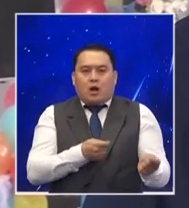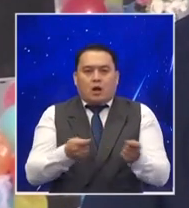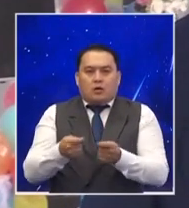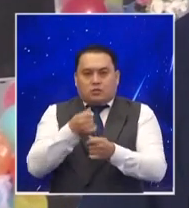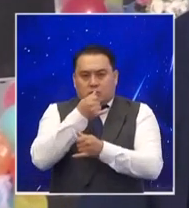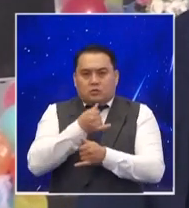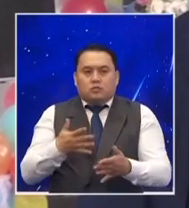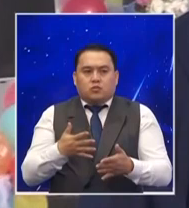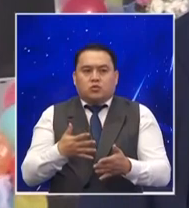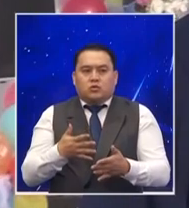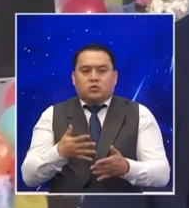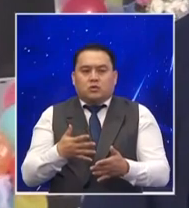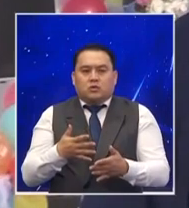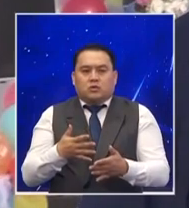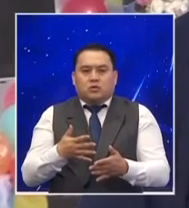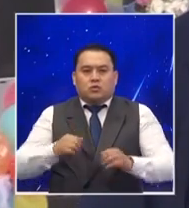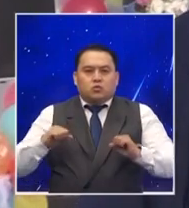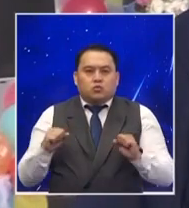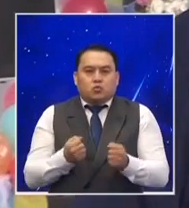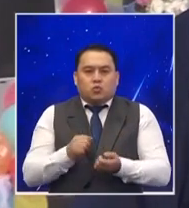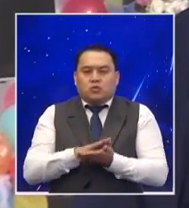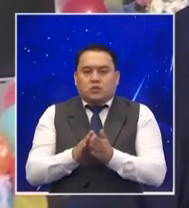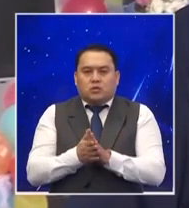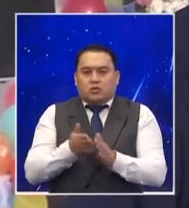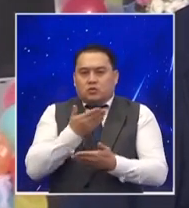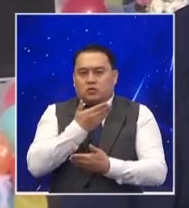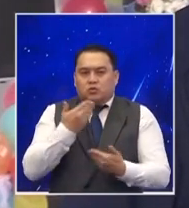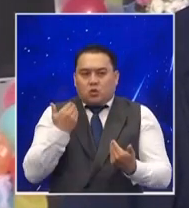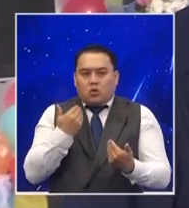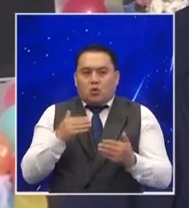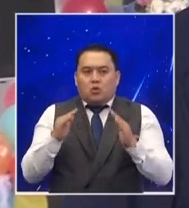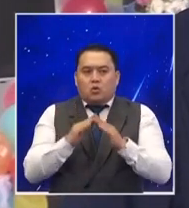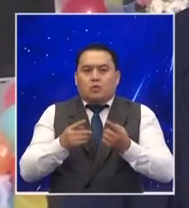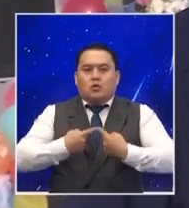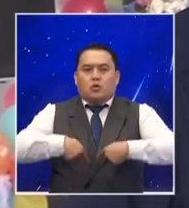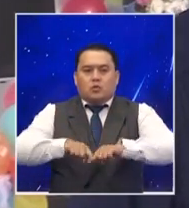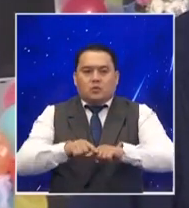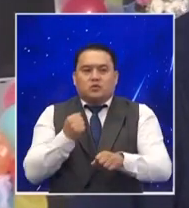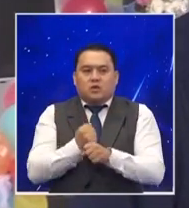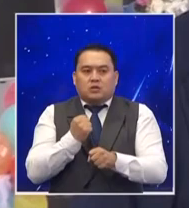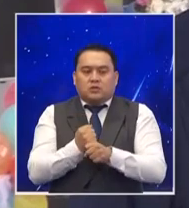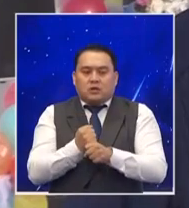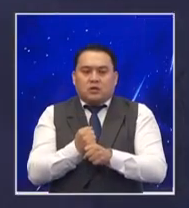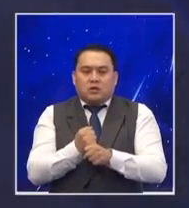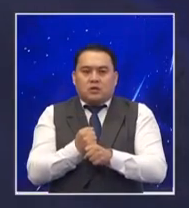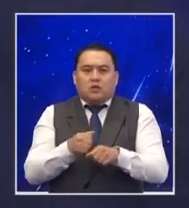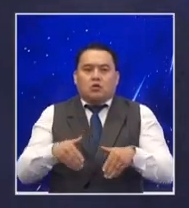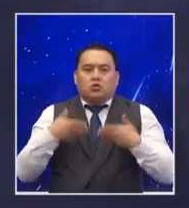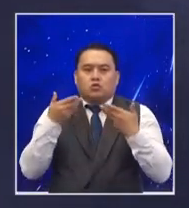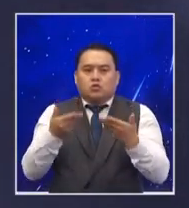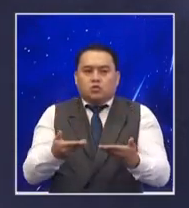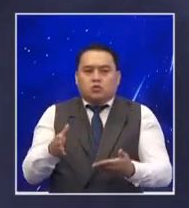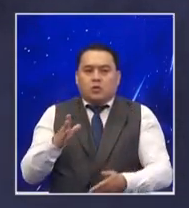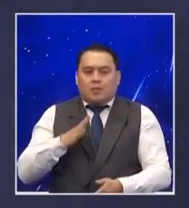ғой. Олар әнжіқті тоңады, жағдайы болмайды. Өзіміз ұйымдасып бірдеме жастық қайтеді деп ұсыныс тастағаным